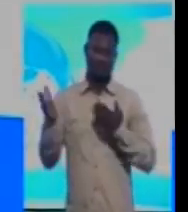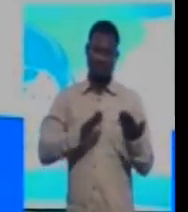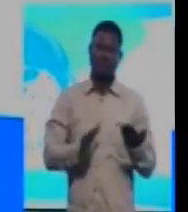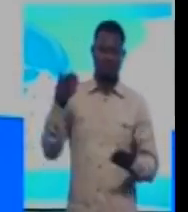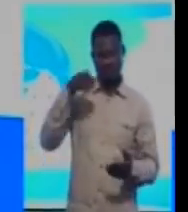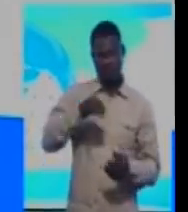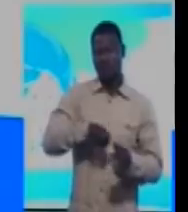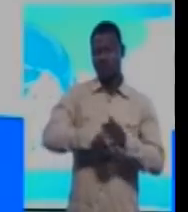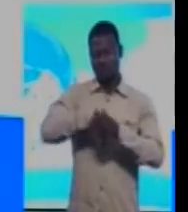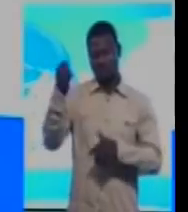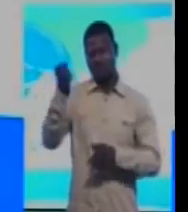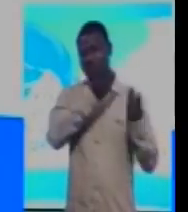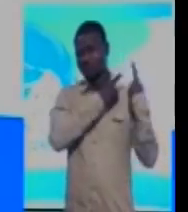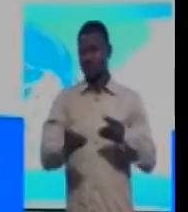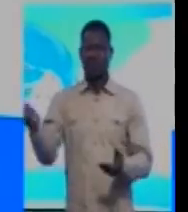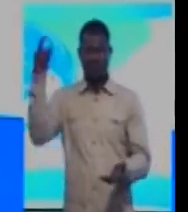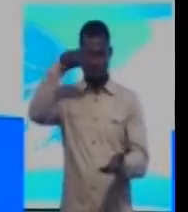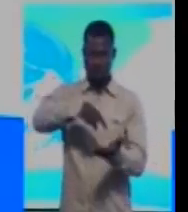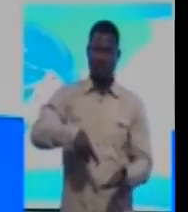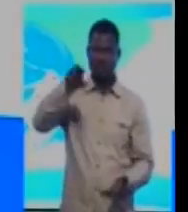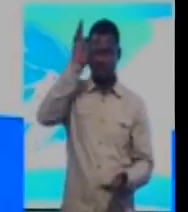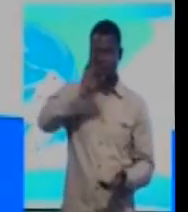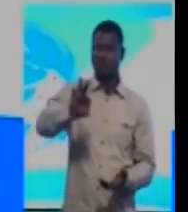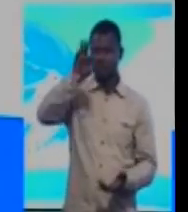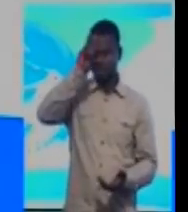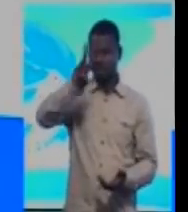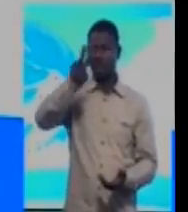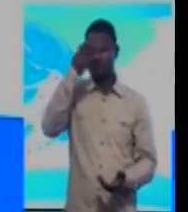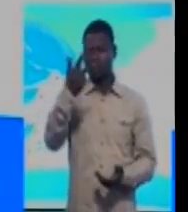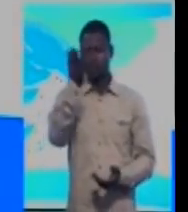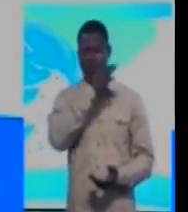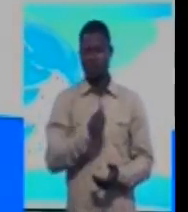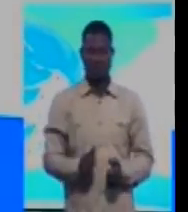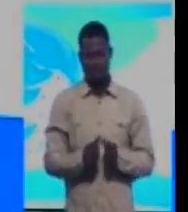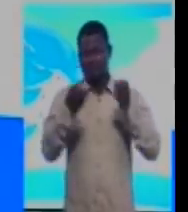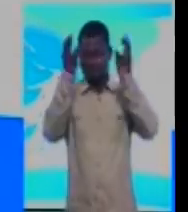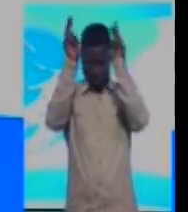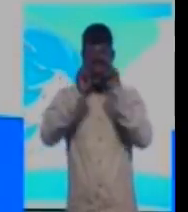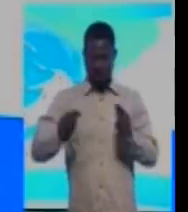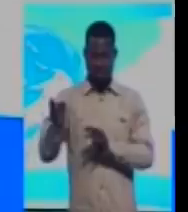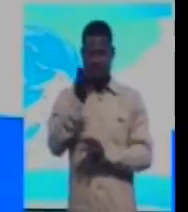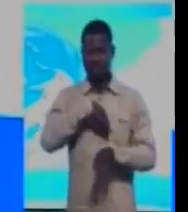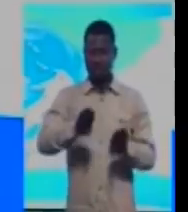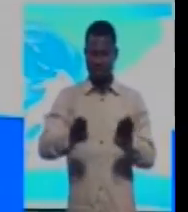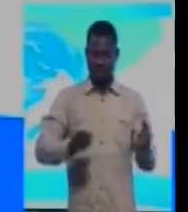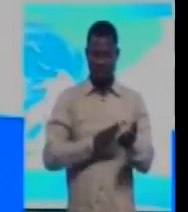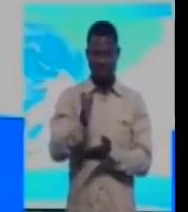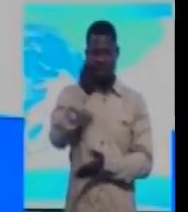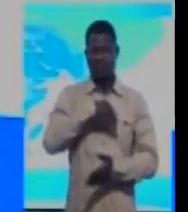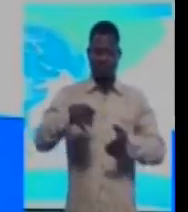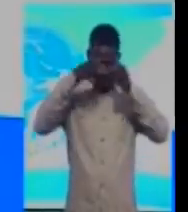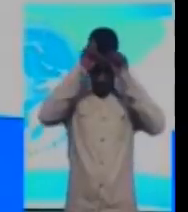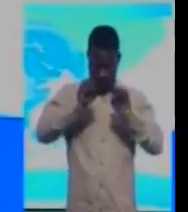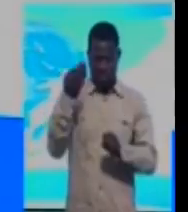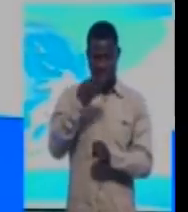depuis 1963. Le monument est inauguré par le président français en plus d'un mur où sont inscrits